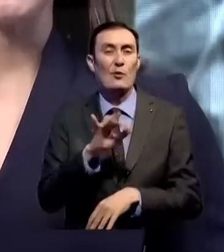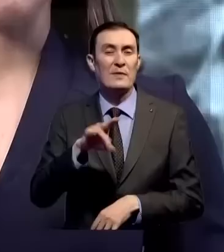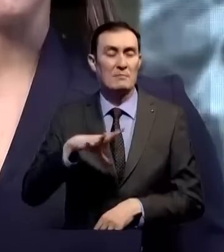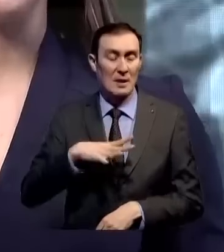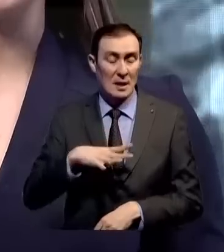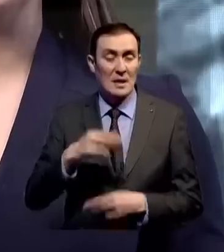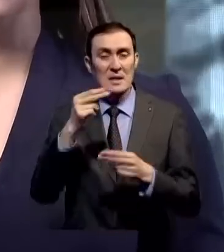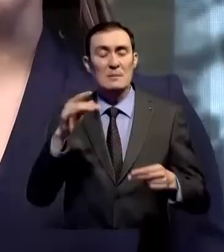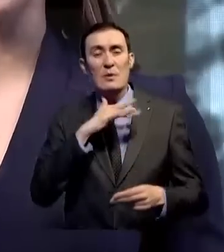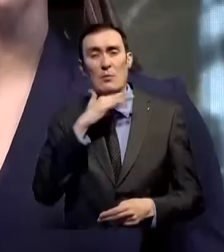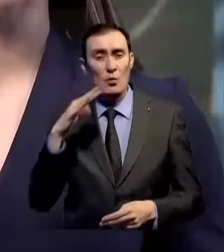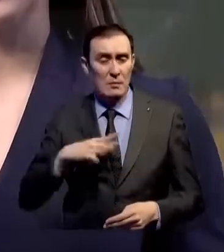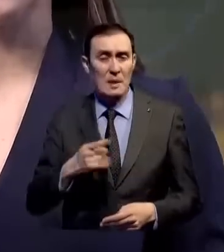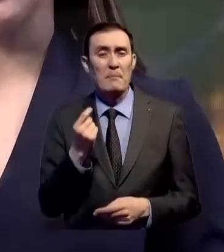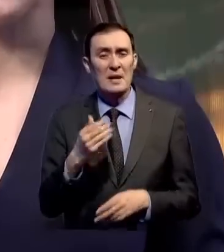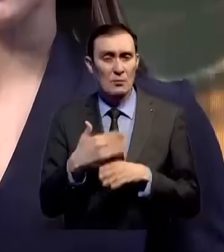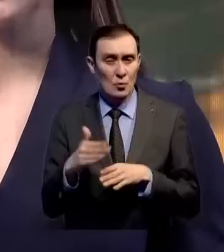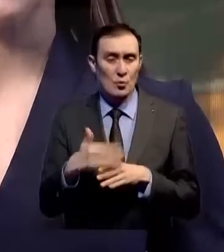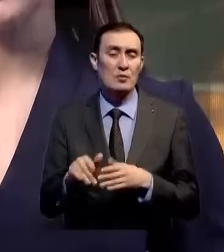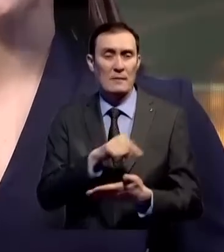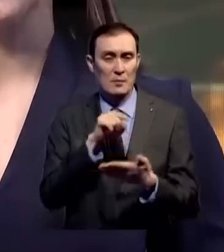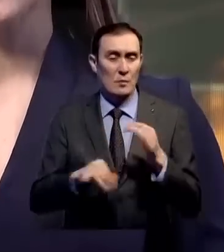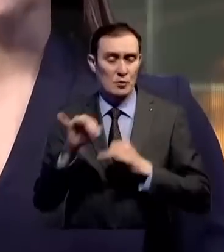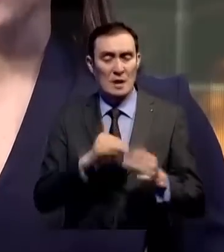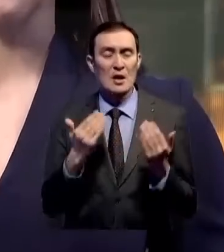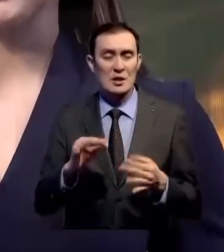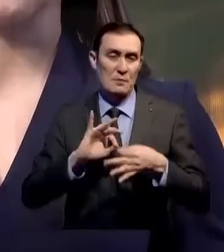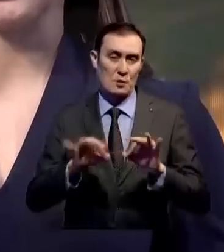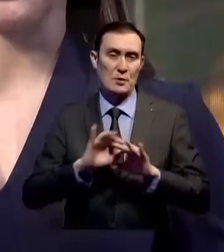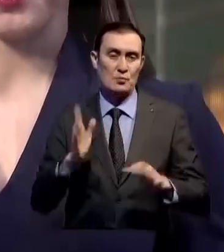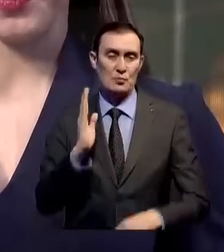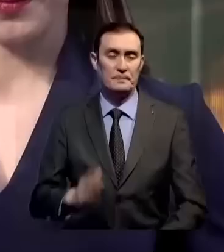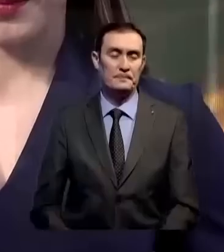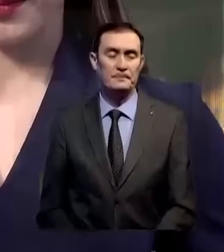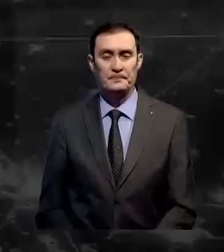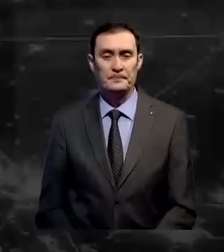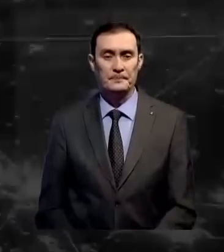конечно, тем накопилось много. Все понемногу там затронули. Я сейчас расскажу подробнее.